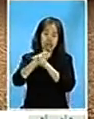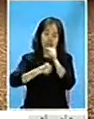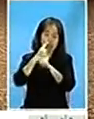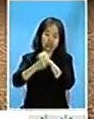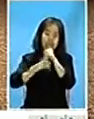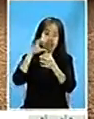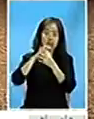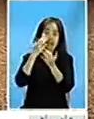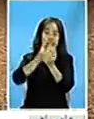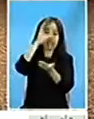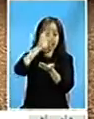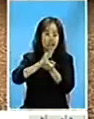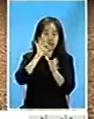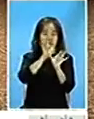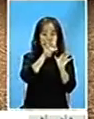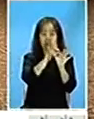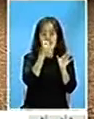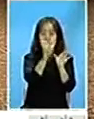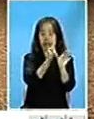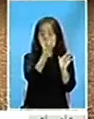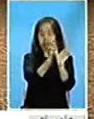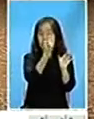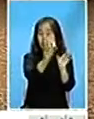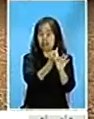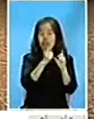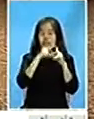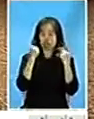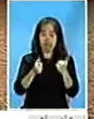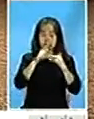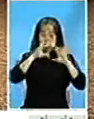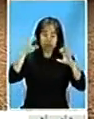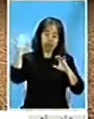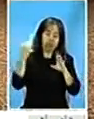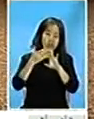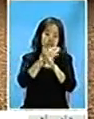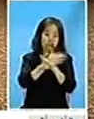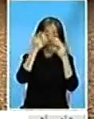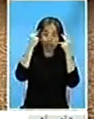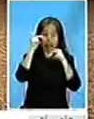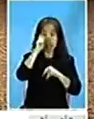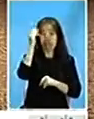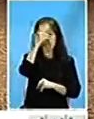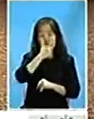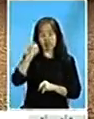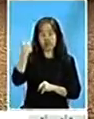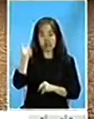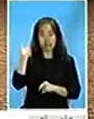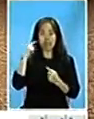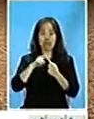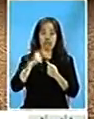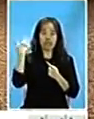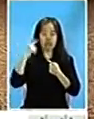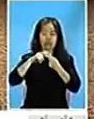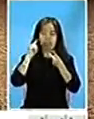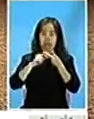ทุนการออมแห่งชาติซึ่งรัฐบาลในอดีตคือพระท่านนายกอภิสิทธิ์เวชชาชีวะท่านอดีตรัฐมนตรีกรจา